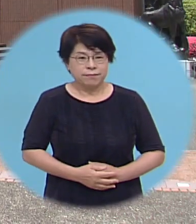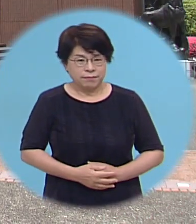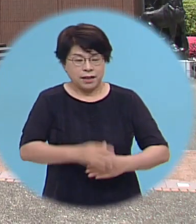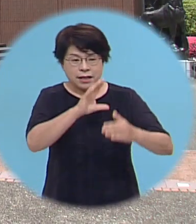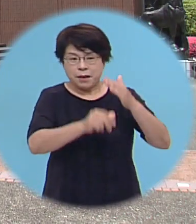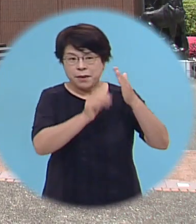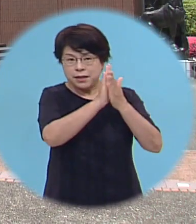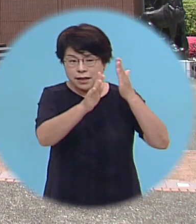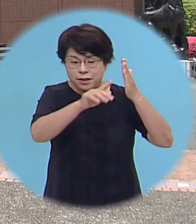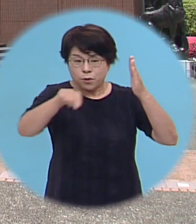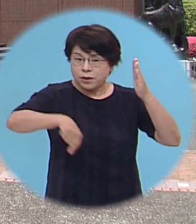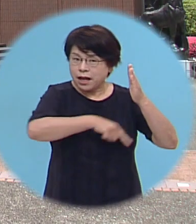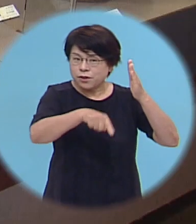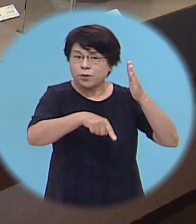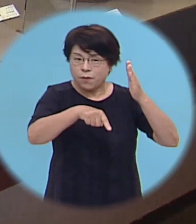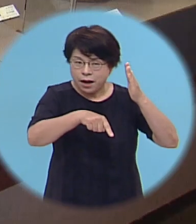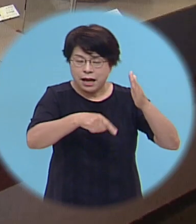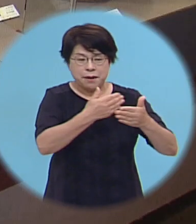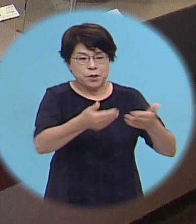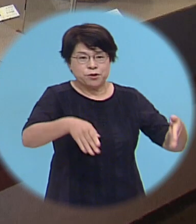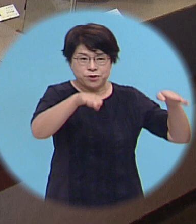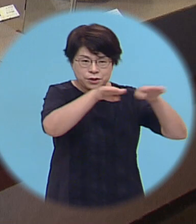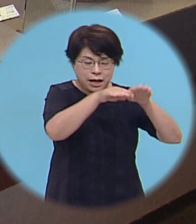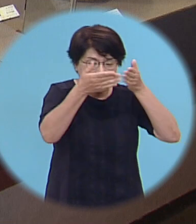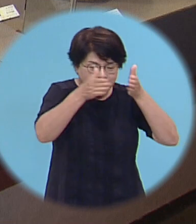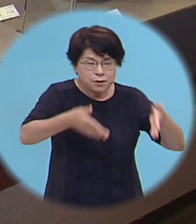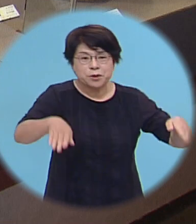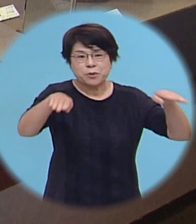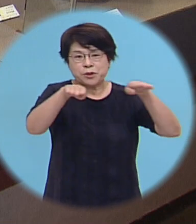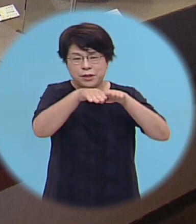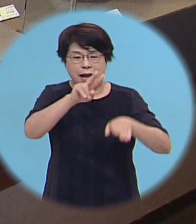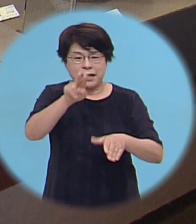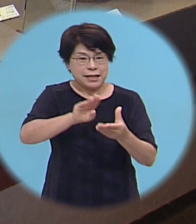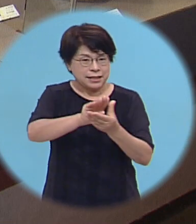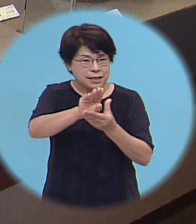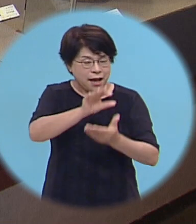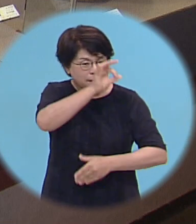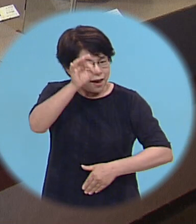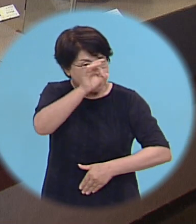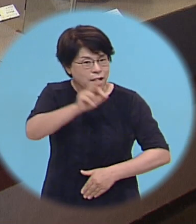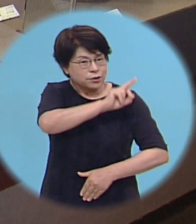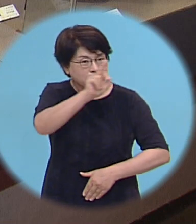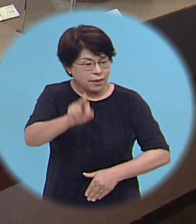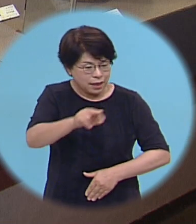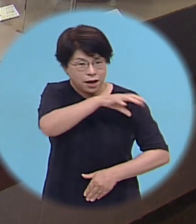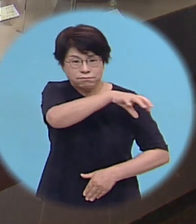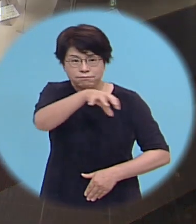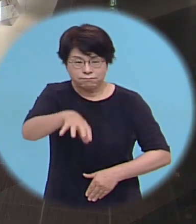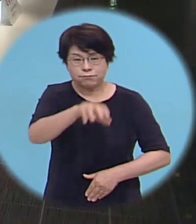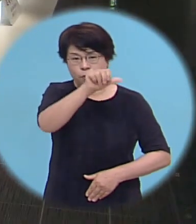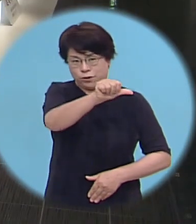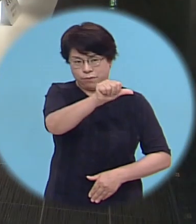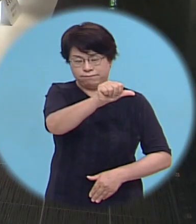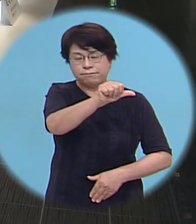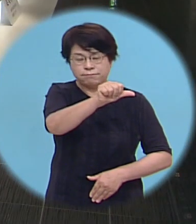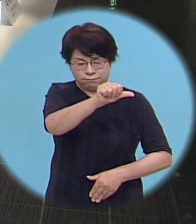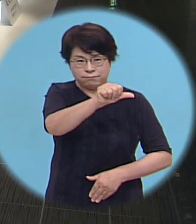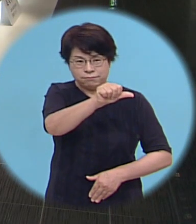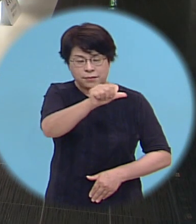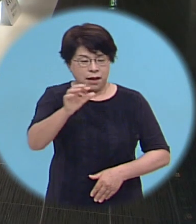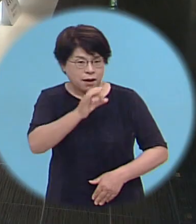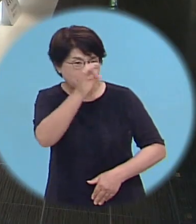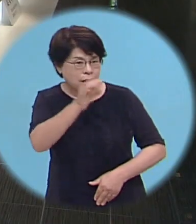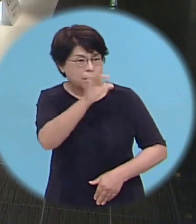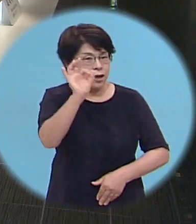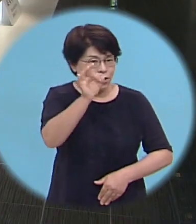山梨県内では美術館や博物館、リニア見学センターなど5カ所の県立文化施設が観覧